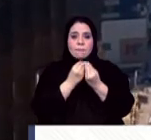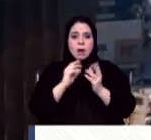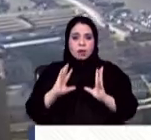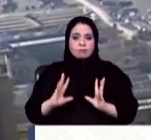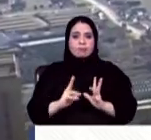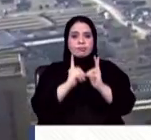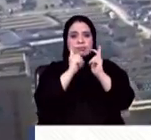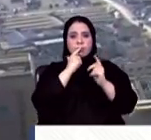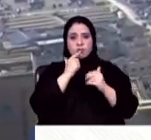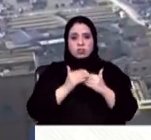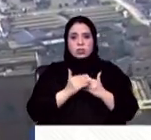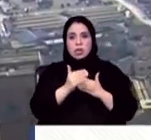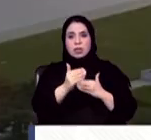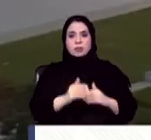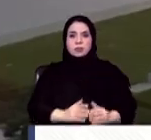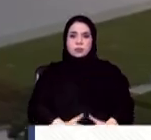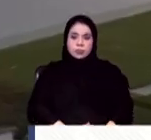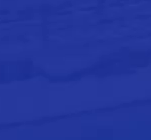المستدام